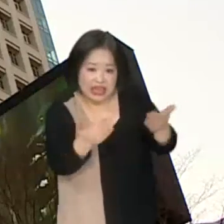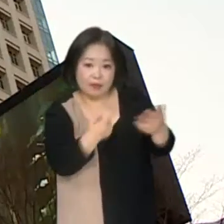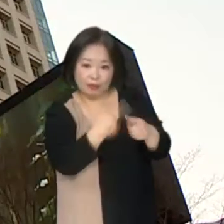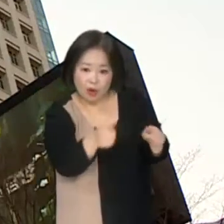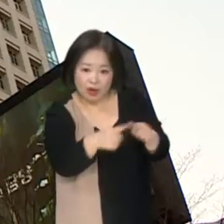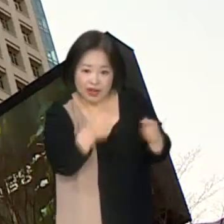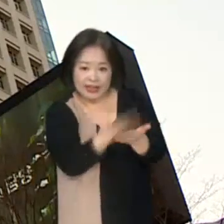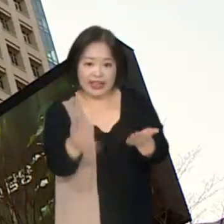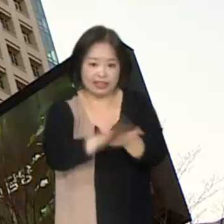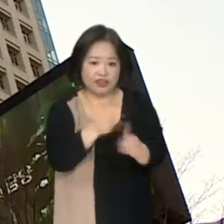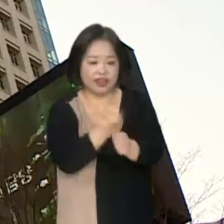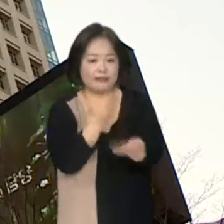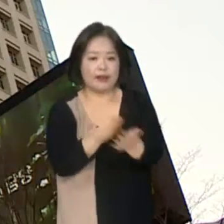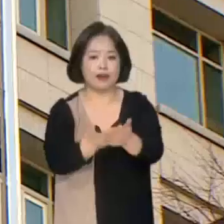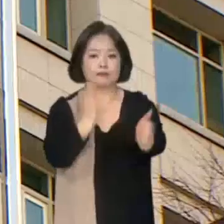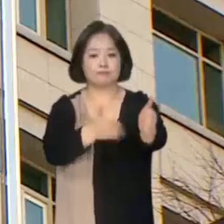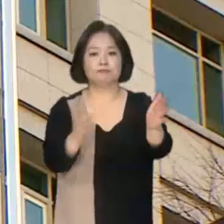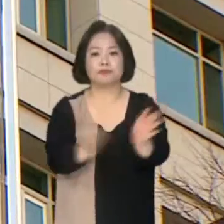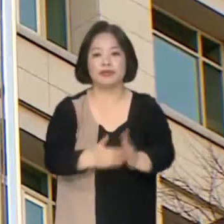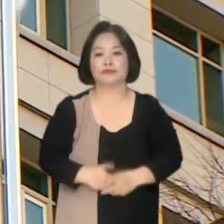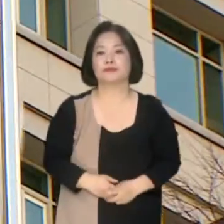평가를 개선할 것을 통보했습니다